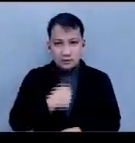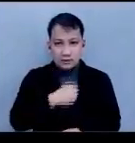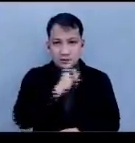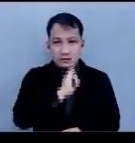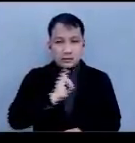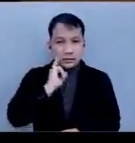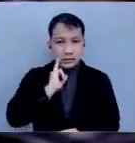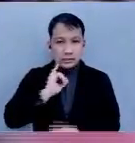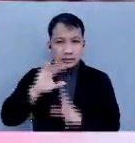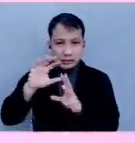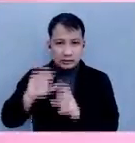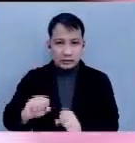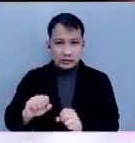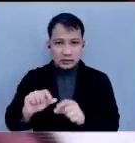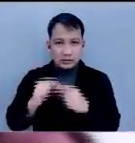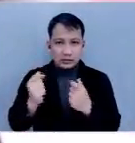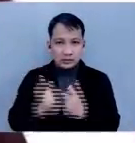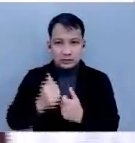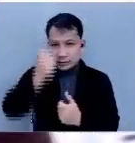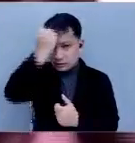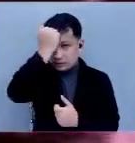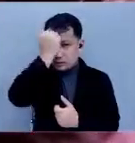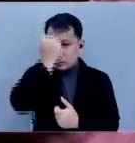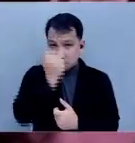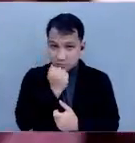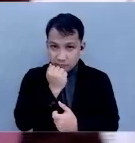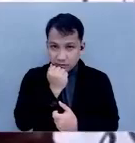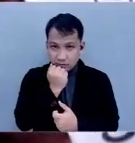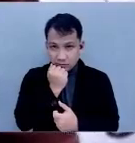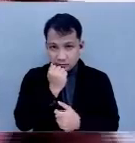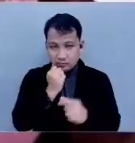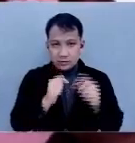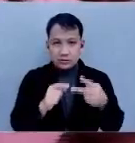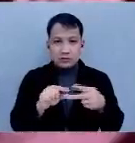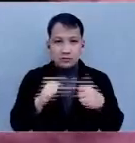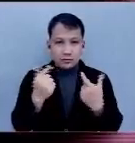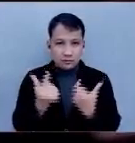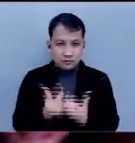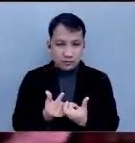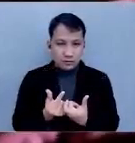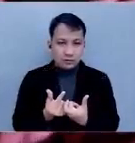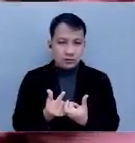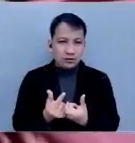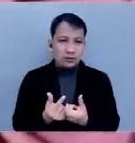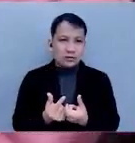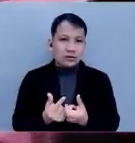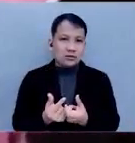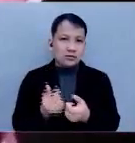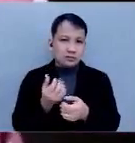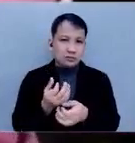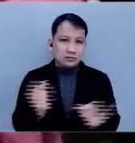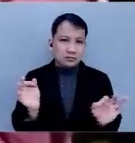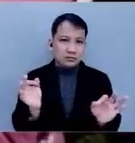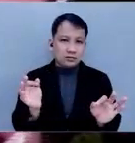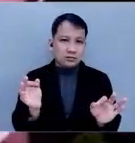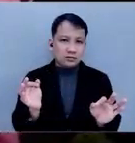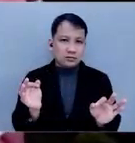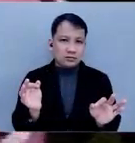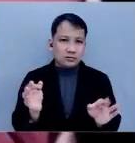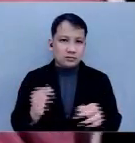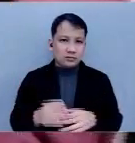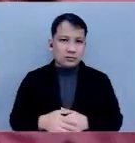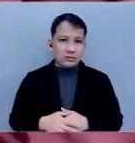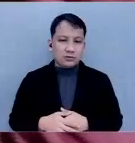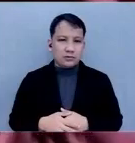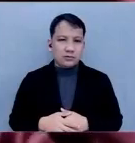Palestinian militant group na Hamas. Sila ang ikalawang batch ng mga bihag na pinalayan ng grupo. It's okay. That's fine. Yes.